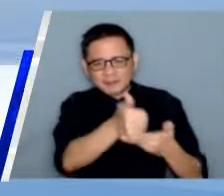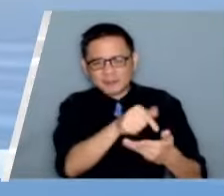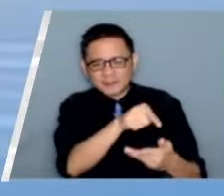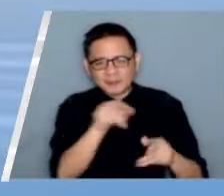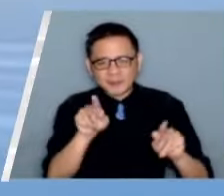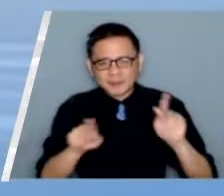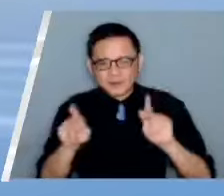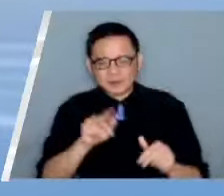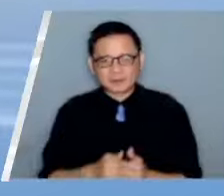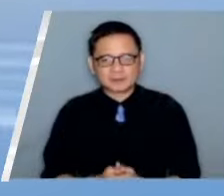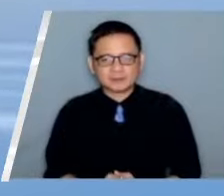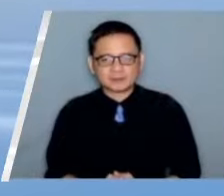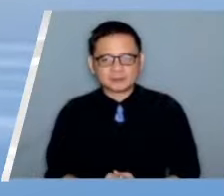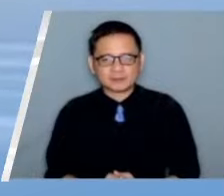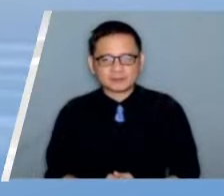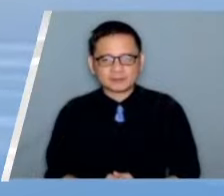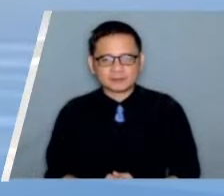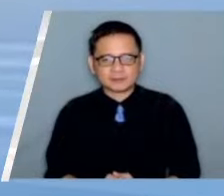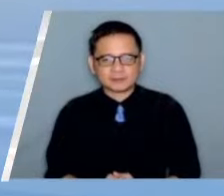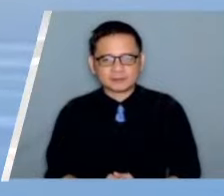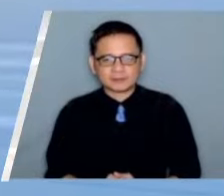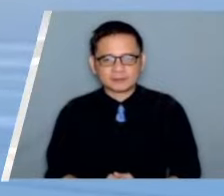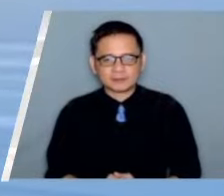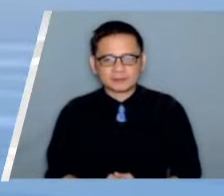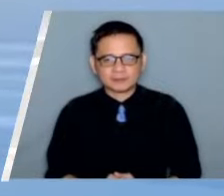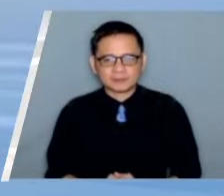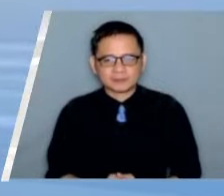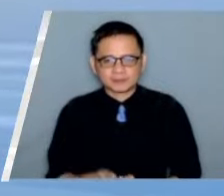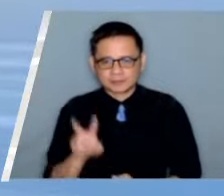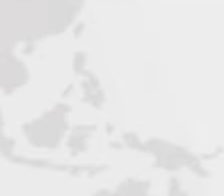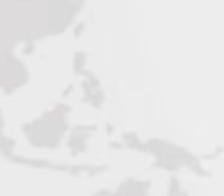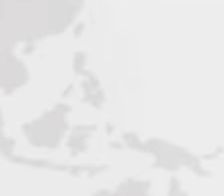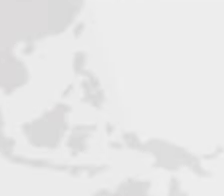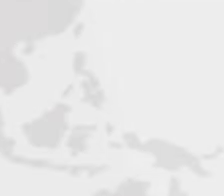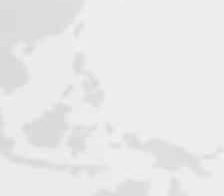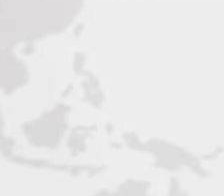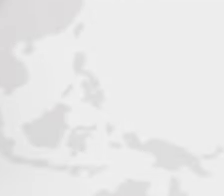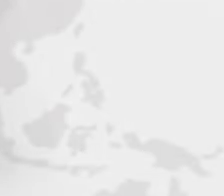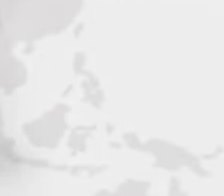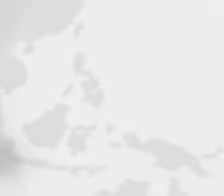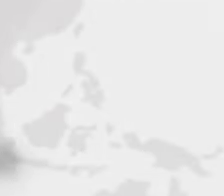sa GMA Integrated News, Aubrey Carampel ang inyong saksi.